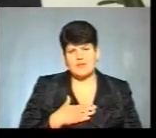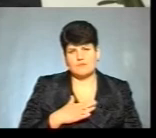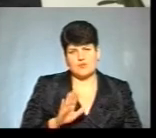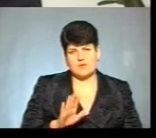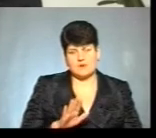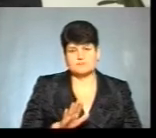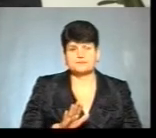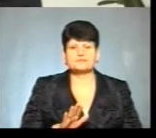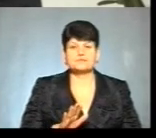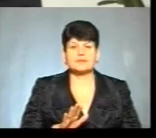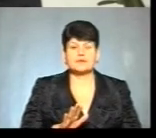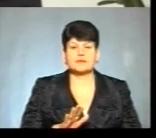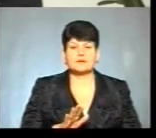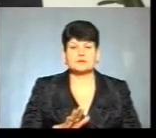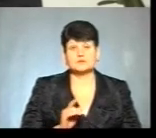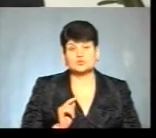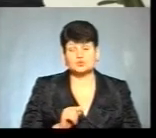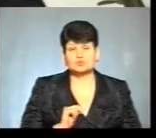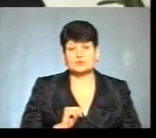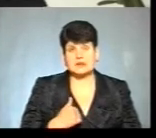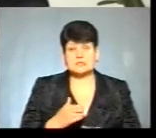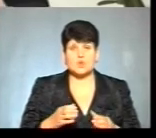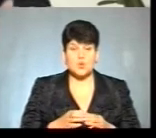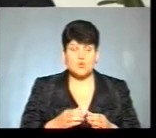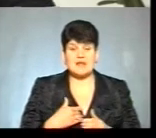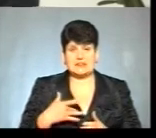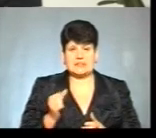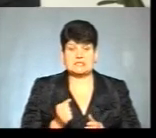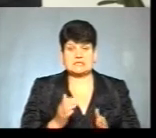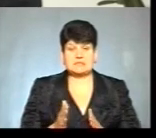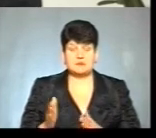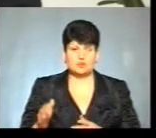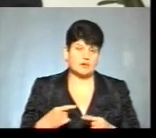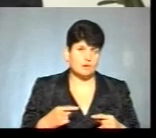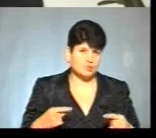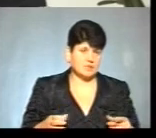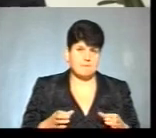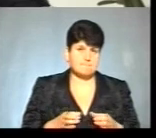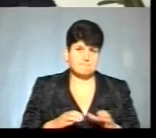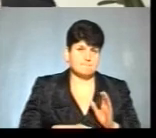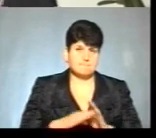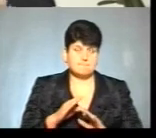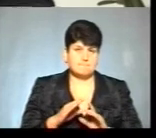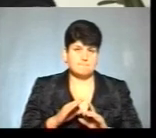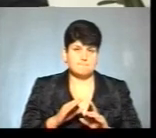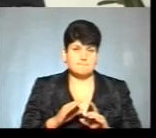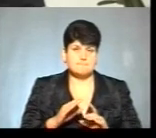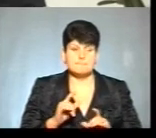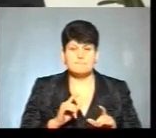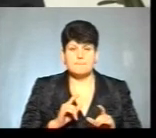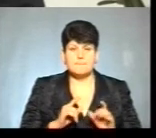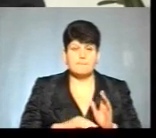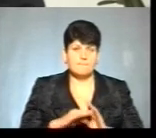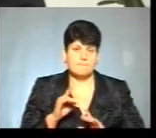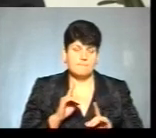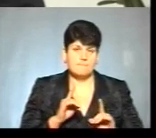позиція. Тому в нас група дисциплінована, так як будь-які парламентські групи, тому що і безпосередньо це була чітко